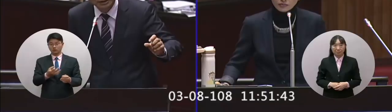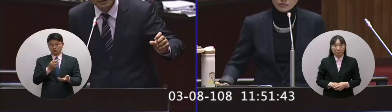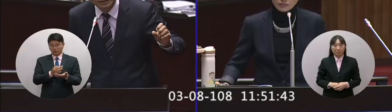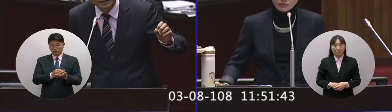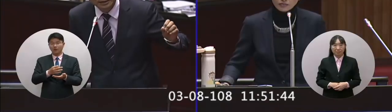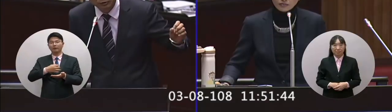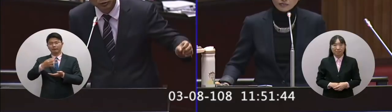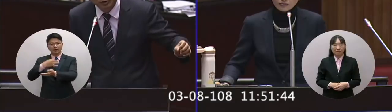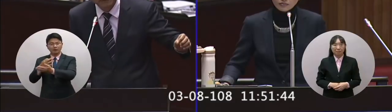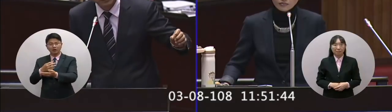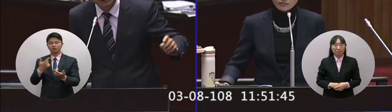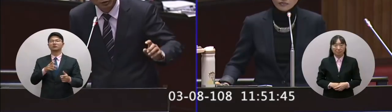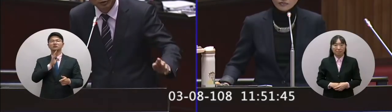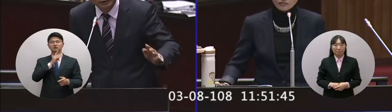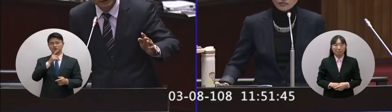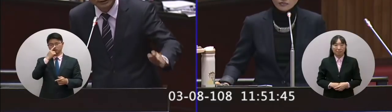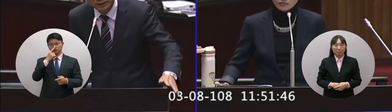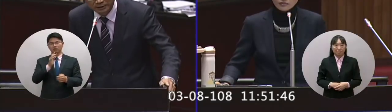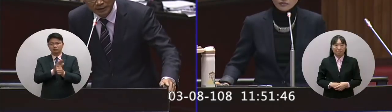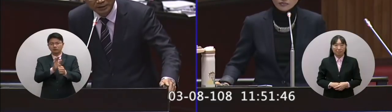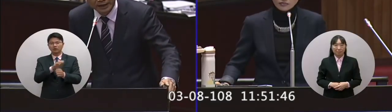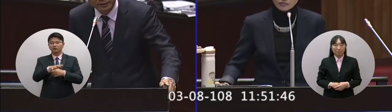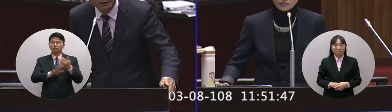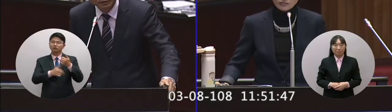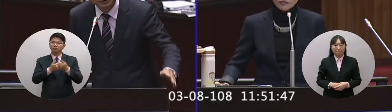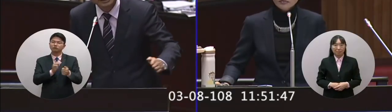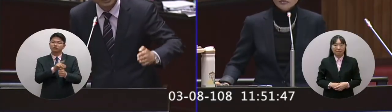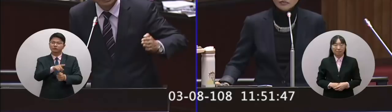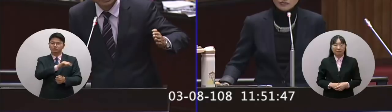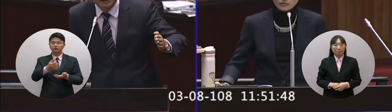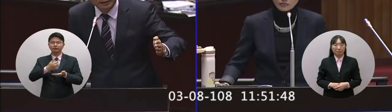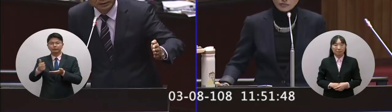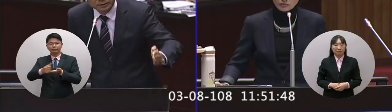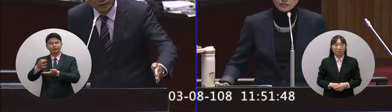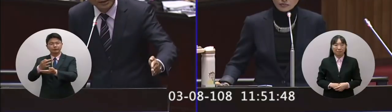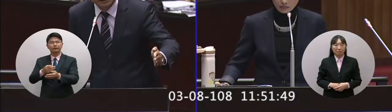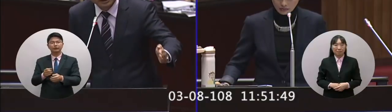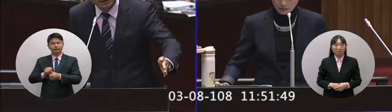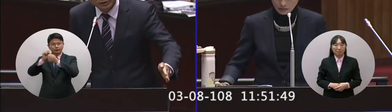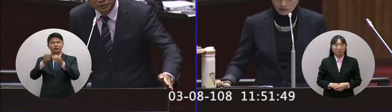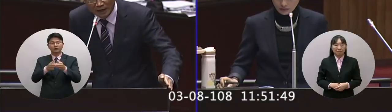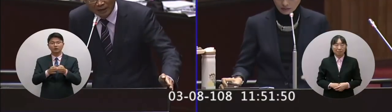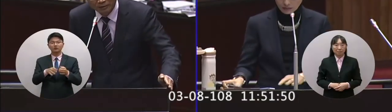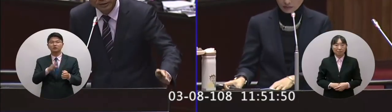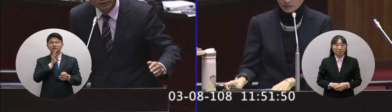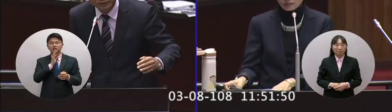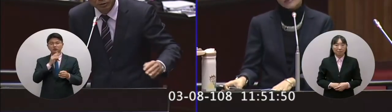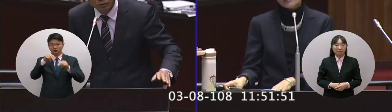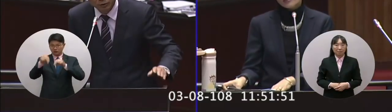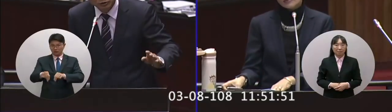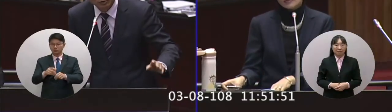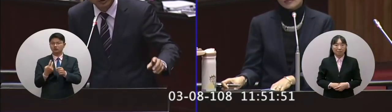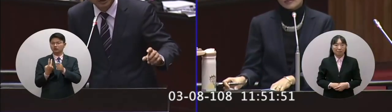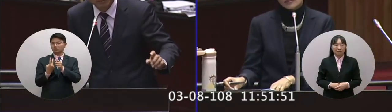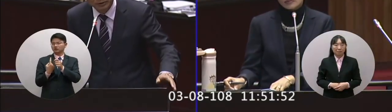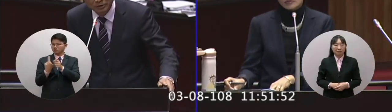要稳定这一个出口，所有的这一个订单都是在前年前一年就讲好，因此